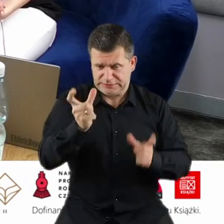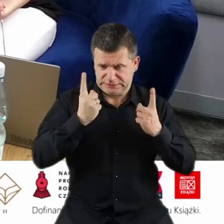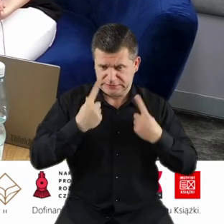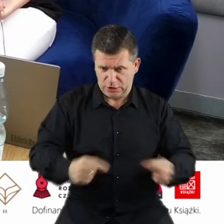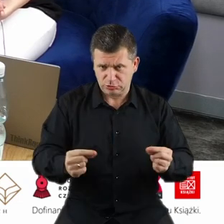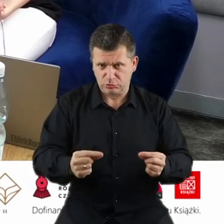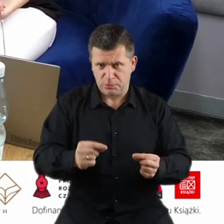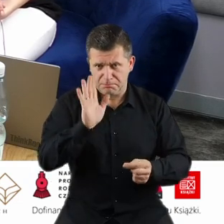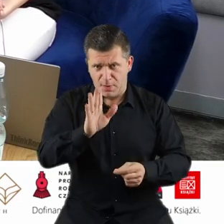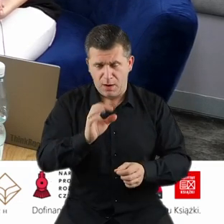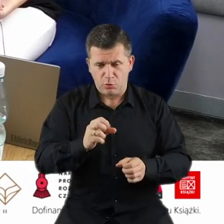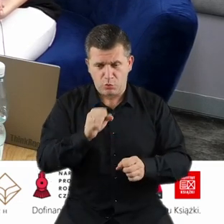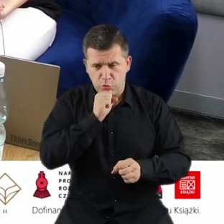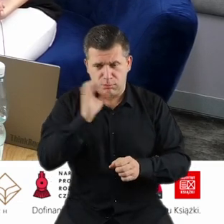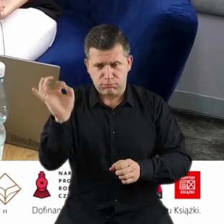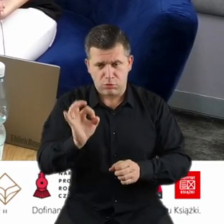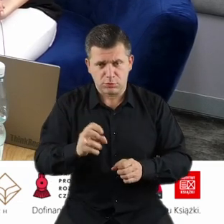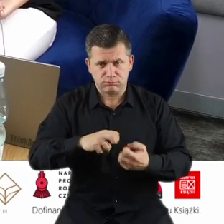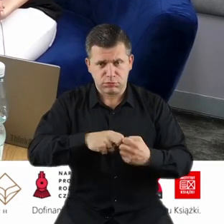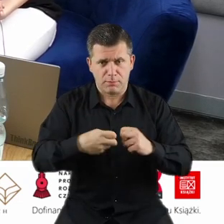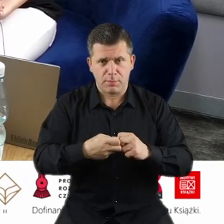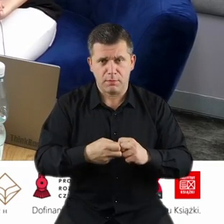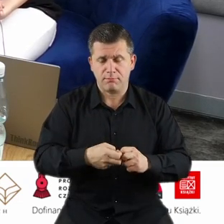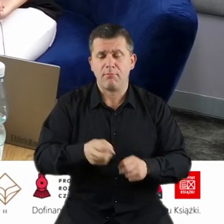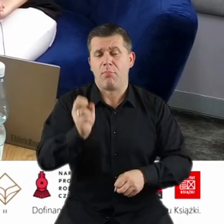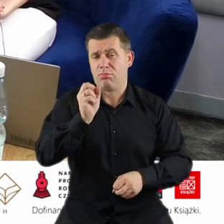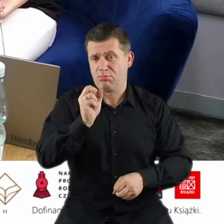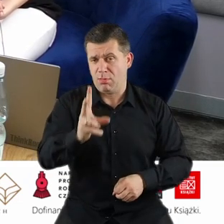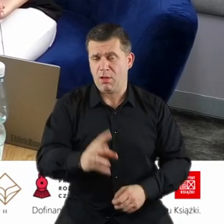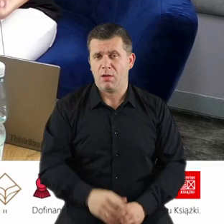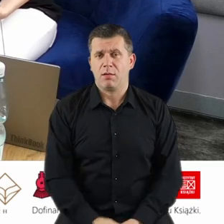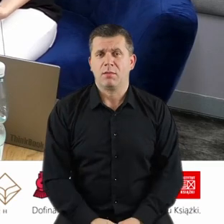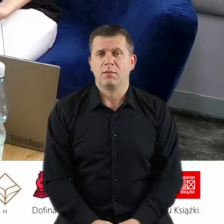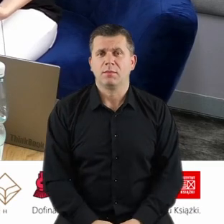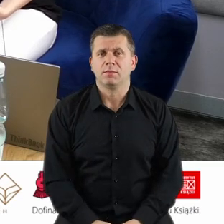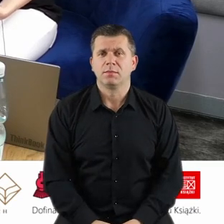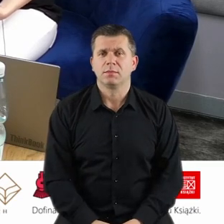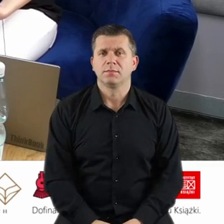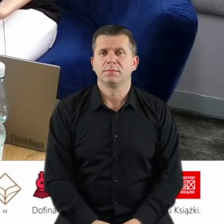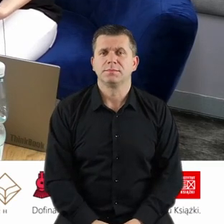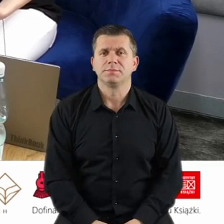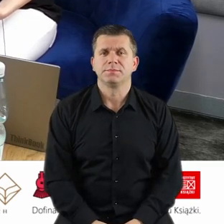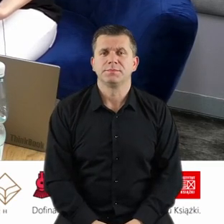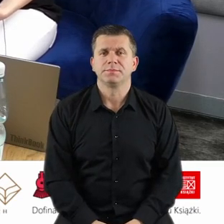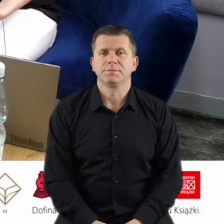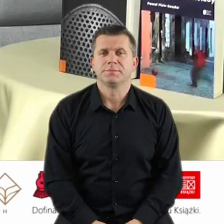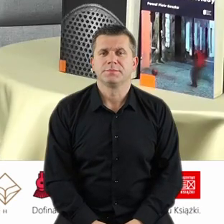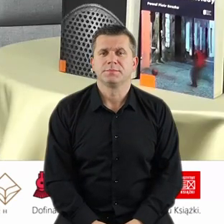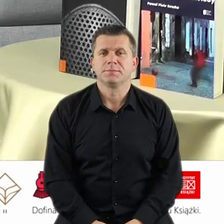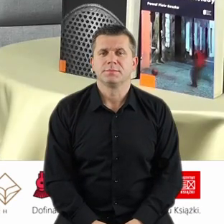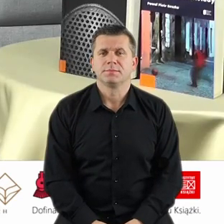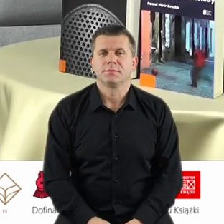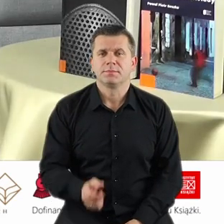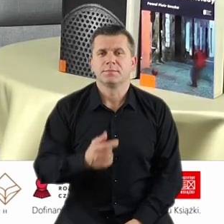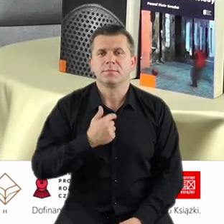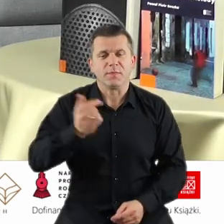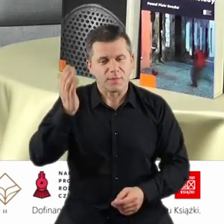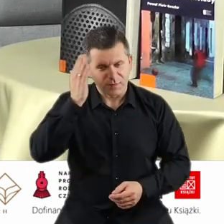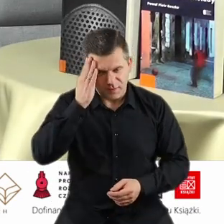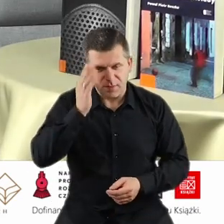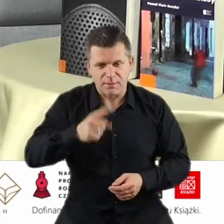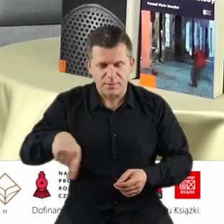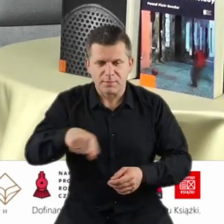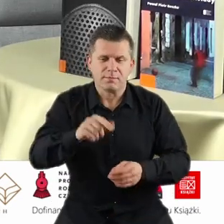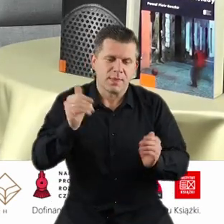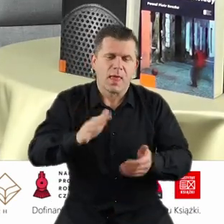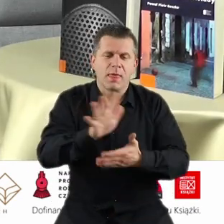zaskoczyła pana skala tego problemu? Tak, to znaczy jakby też moją intencją, ja wiem, że te teksty